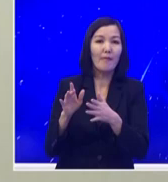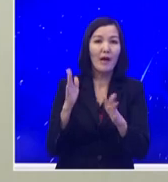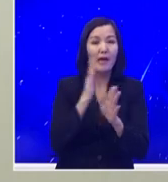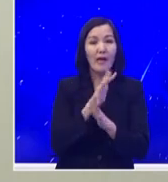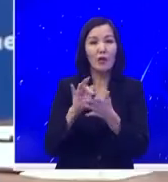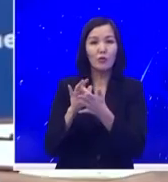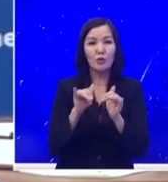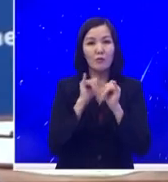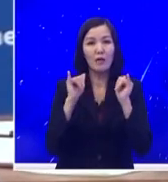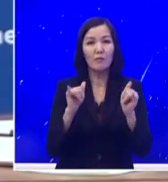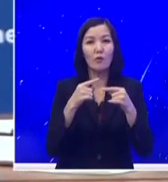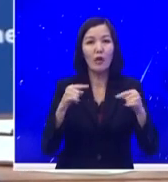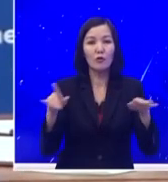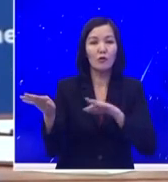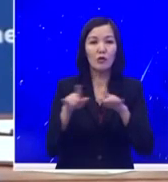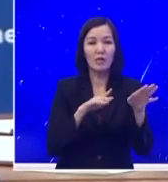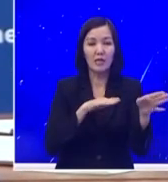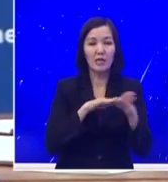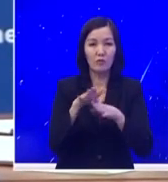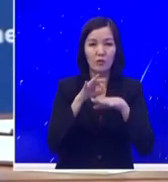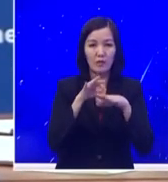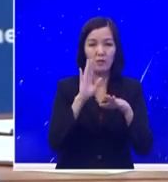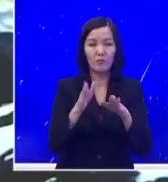экотуризмді дамыту үшін түрлі шаралар